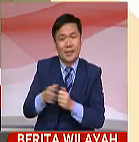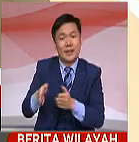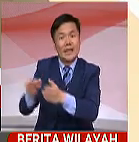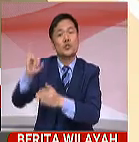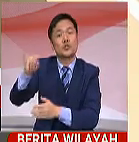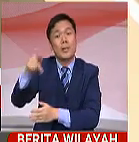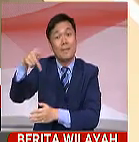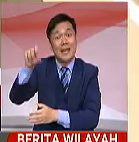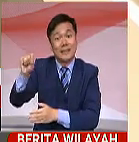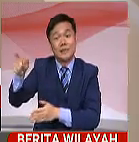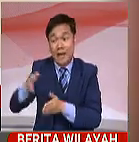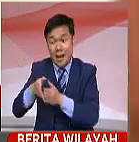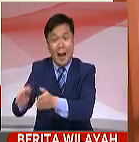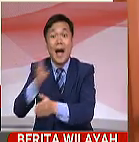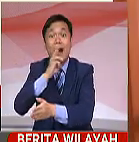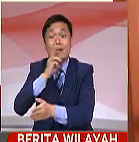Saliran JPS.